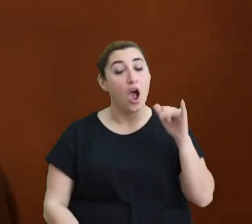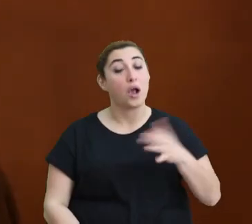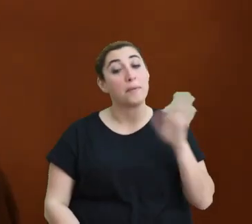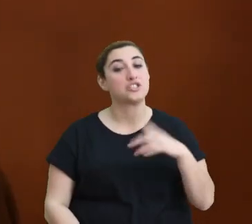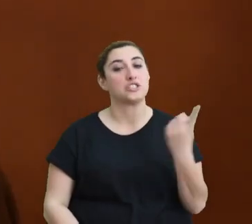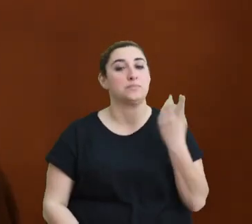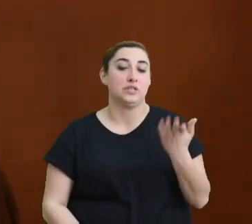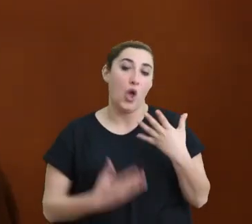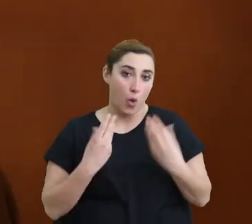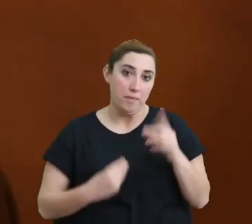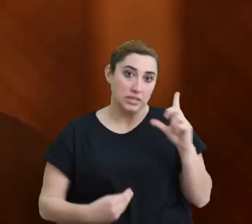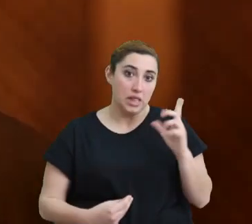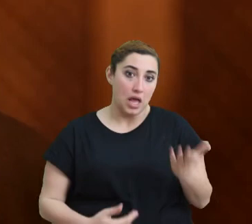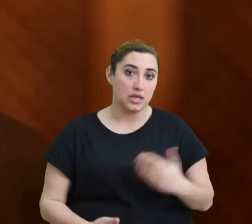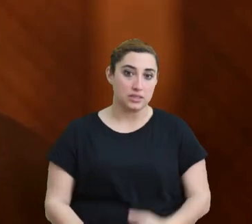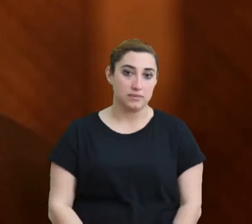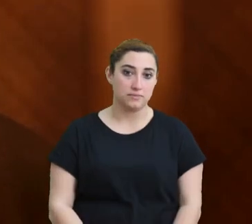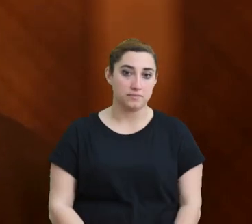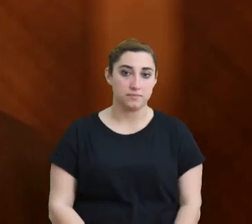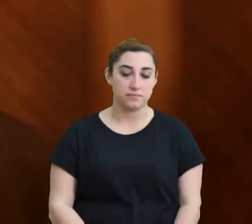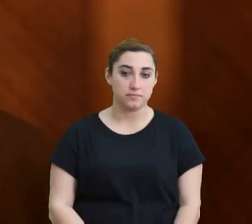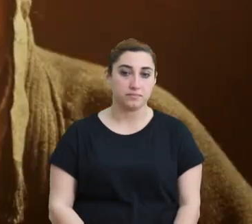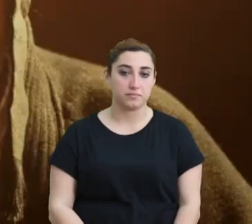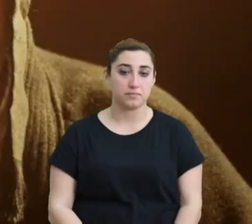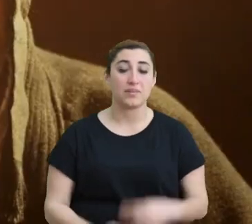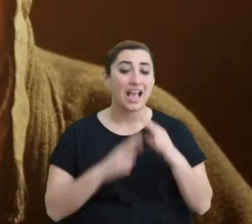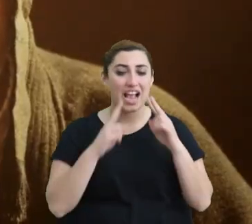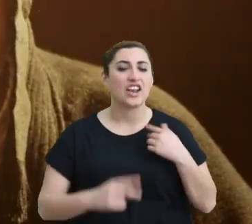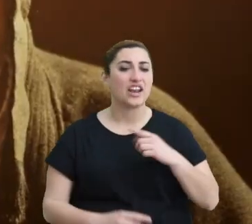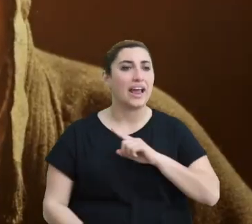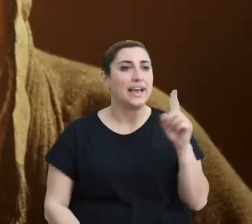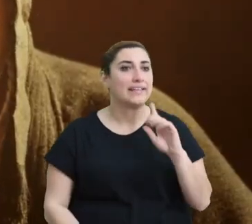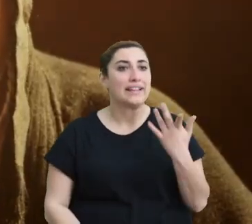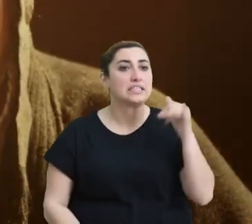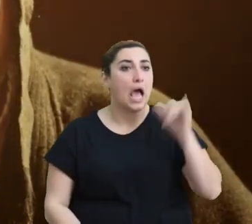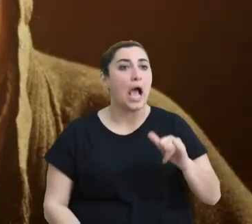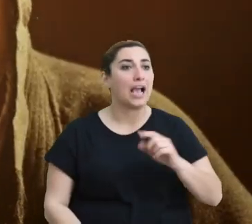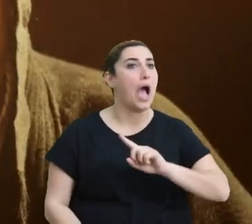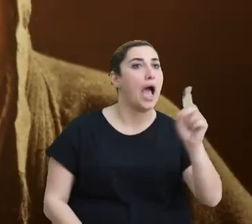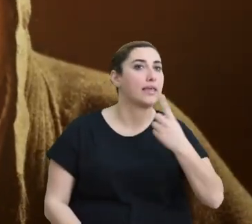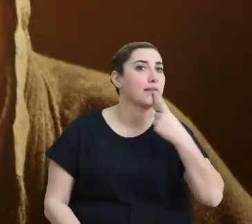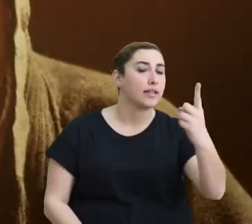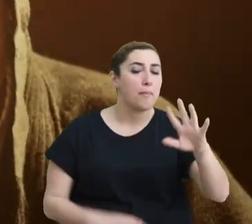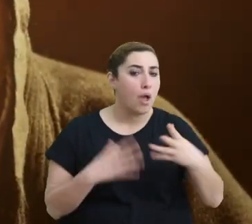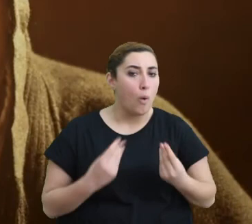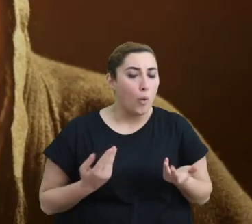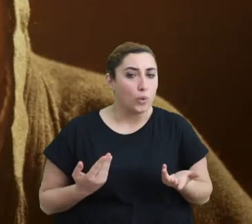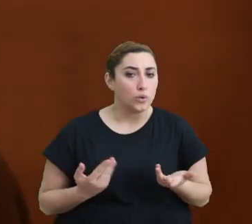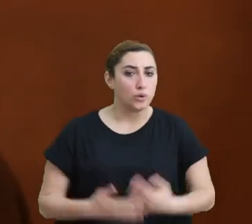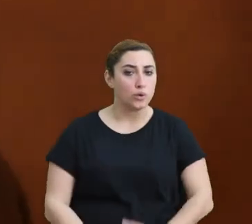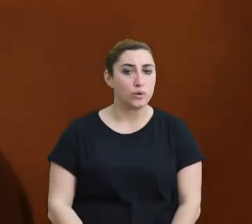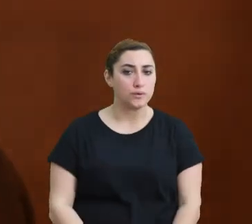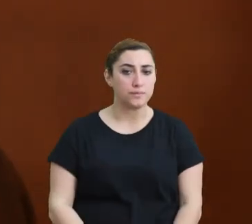adalet başka şey olsa gerektir. Hükme itiraz nasıl adalete itiraz olur kadı efendi?